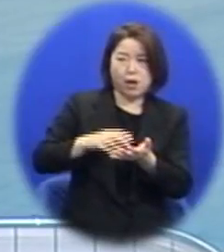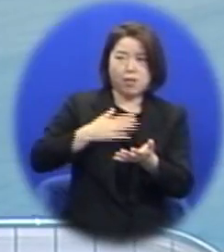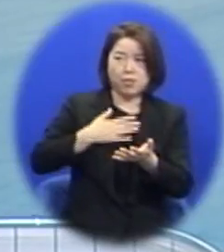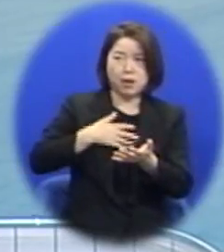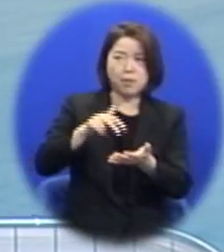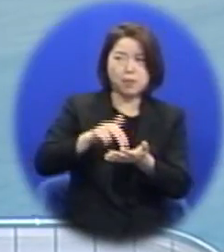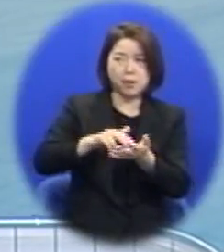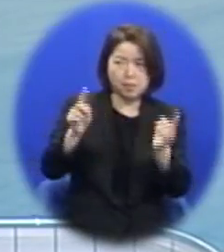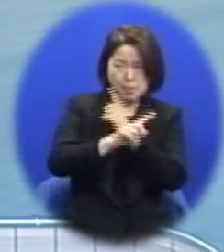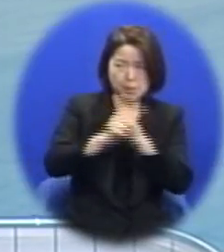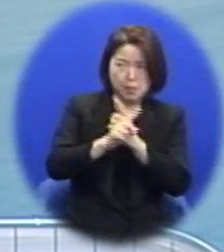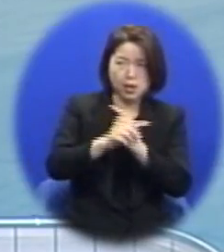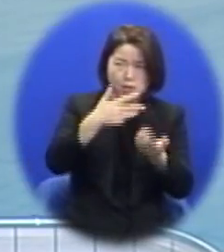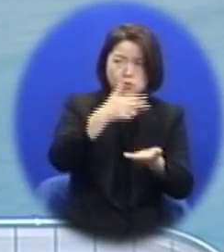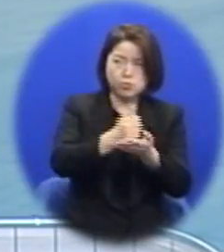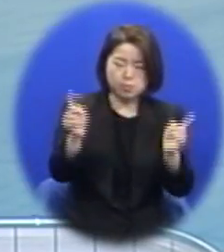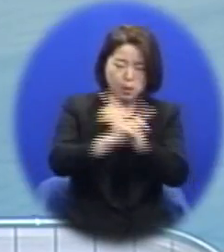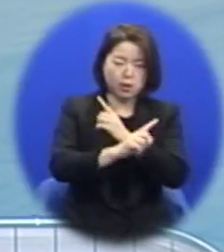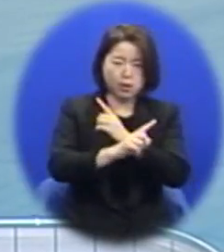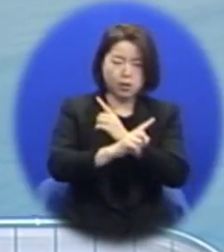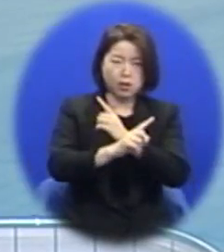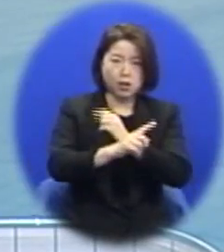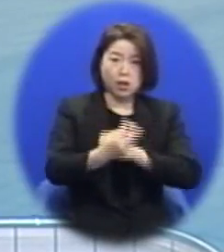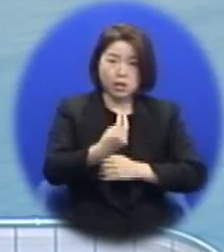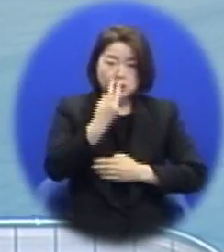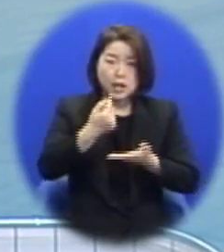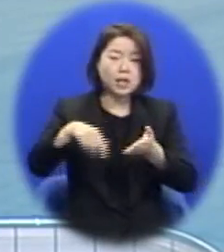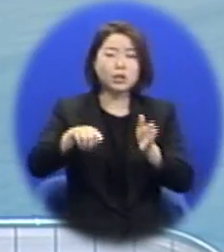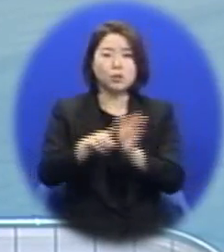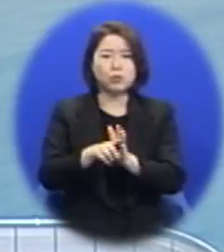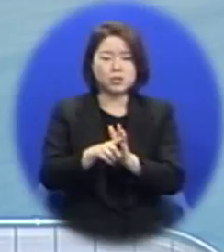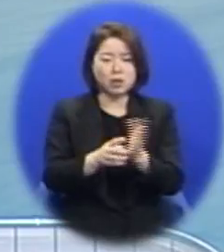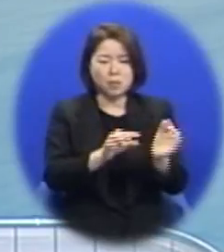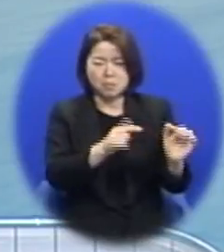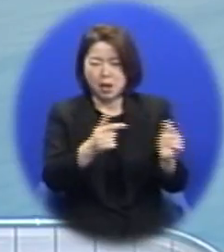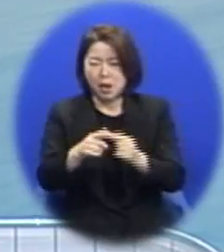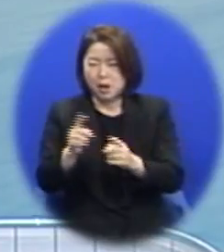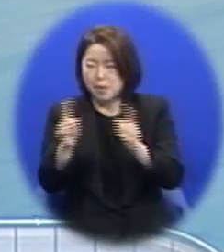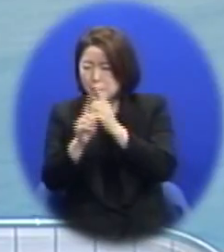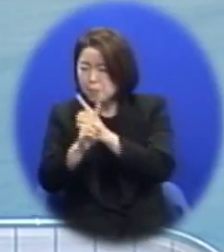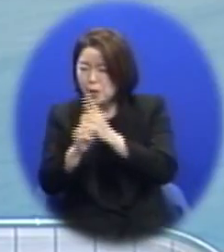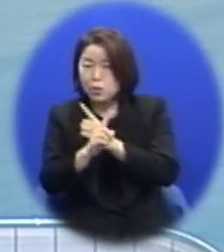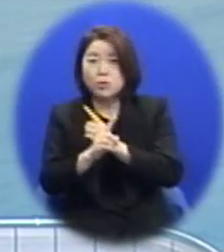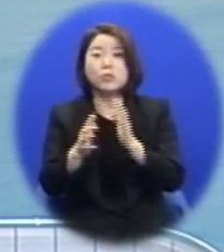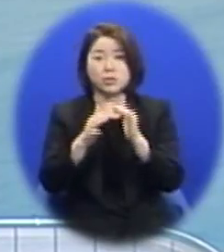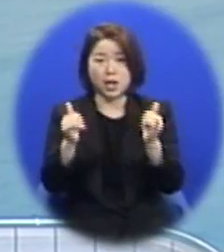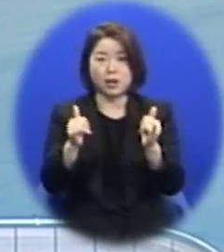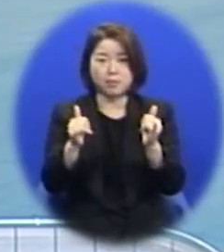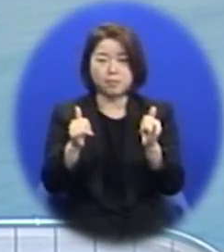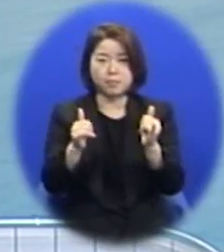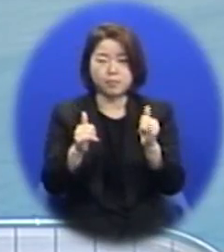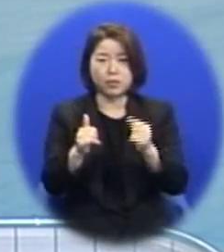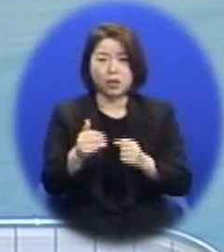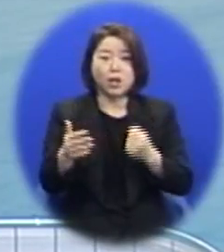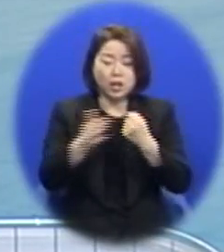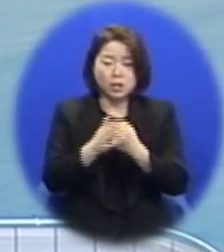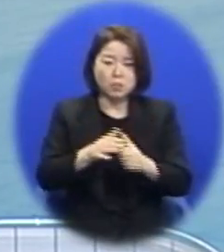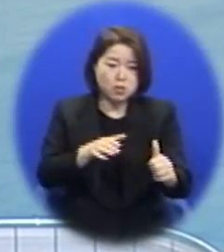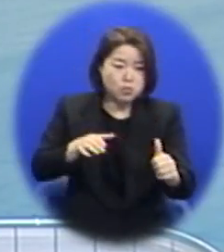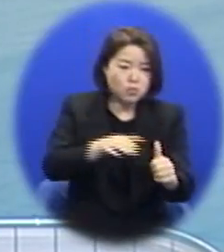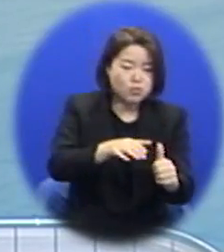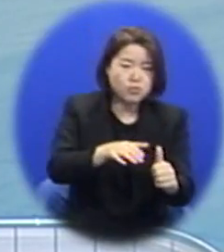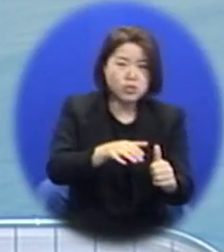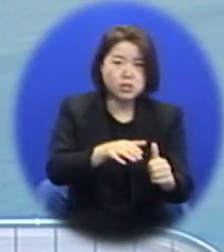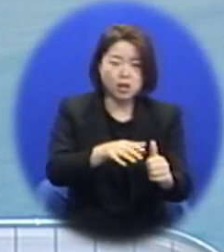바꾸고 어떻든지 살려고 별의별 수단을 다 쓰는 게 사람 아닙니까? 그래서 죽인다는 위협을 하는